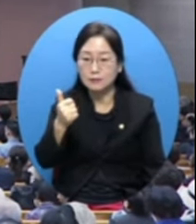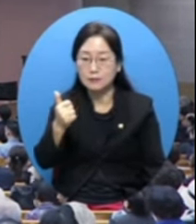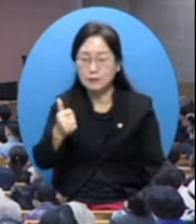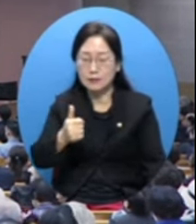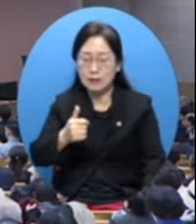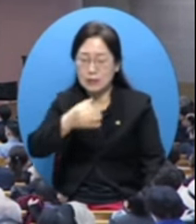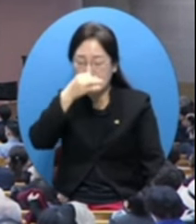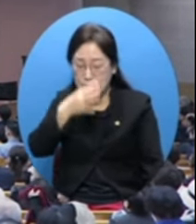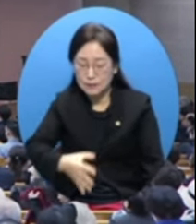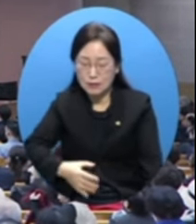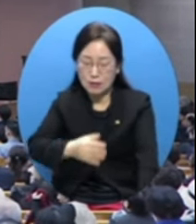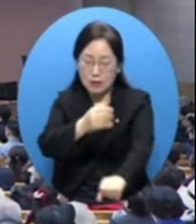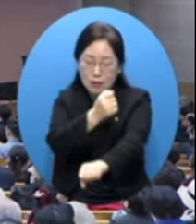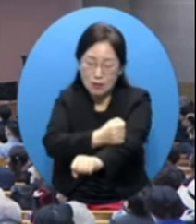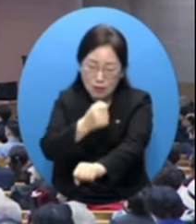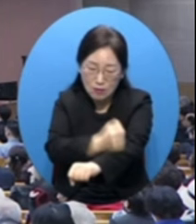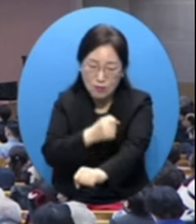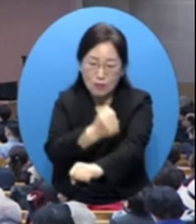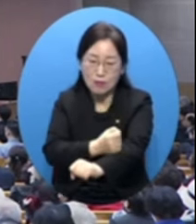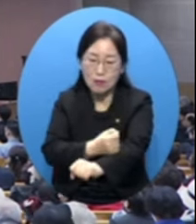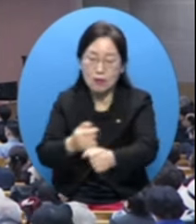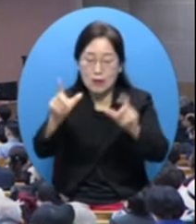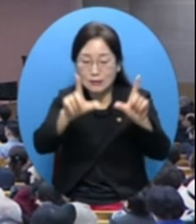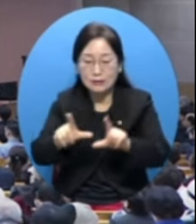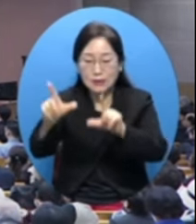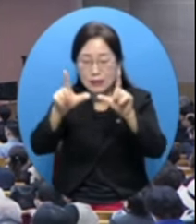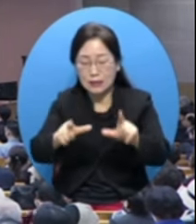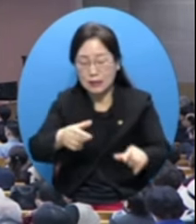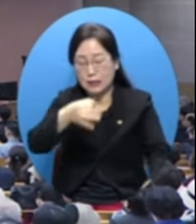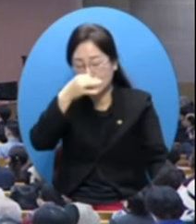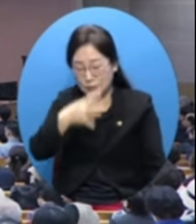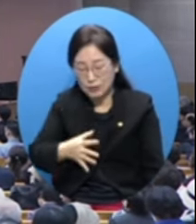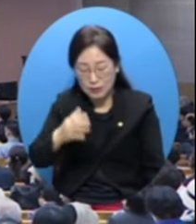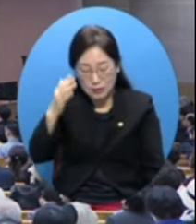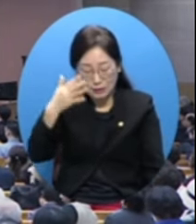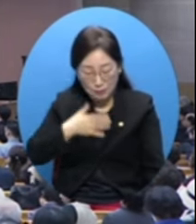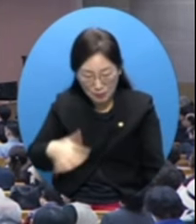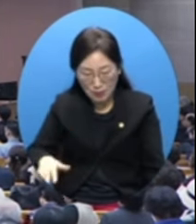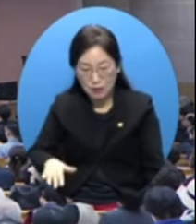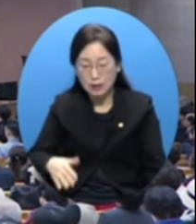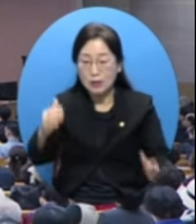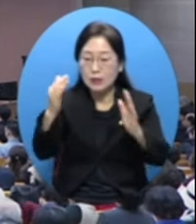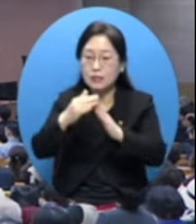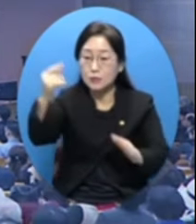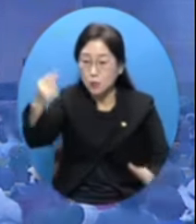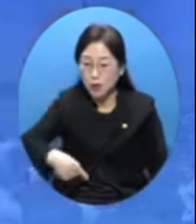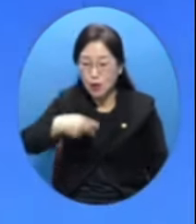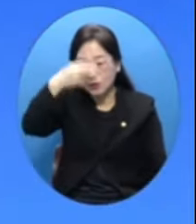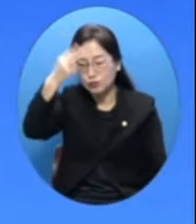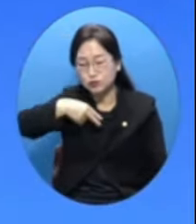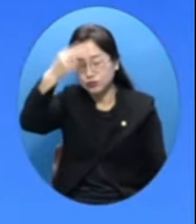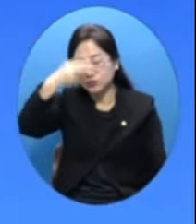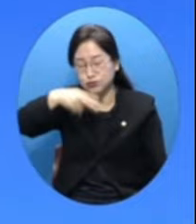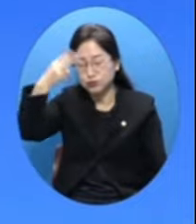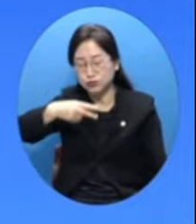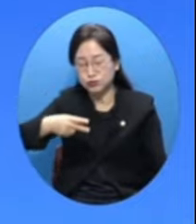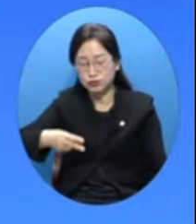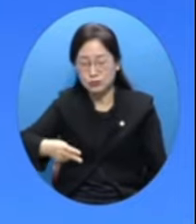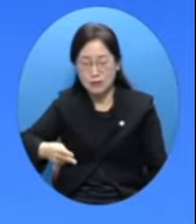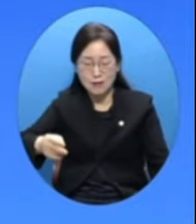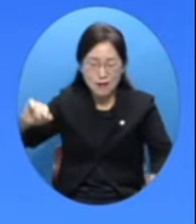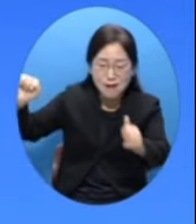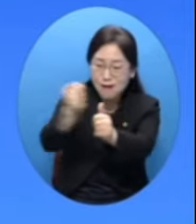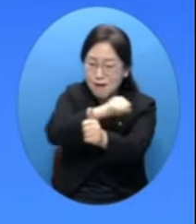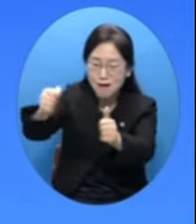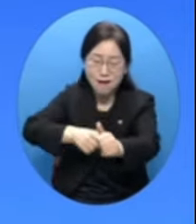노동이 너무나 힘들고 삶이 지치고 피곤하니까 집에 들어올 때가 되면 술을 먹고 들어와서 폭력을 휘둘렀습니다.